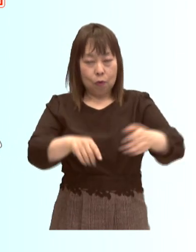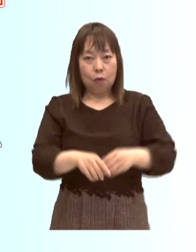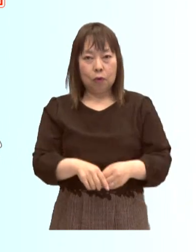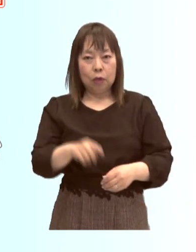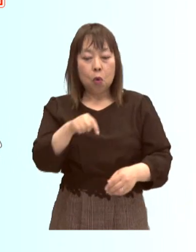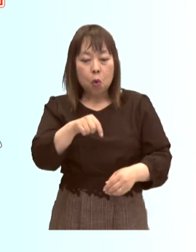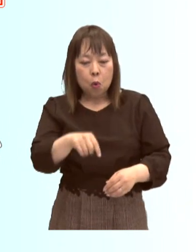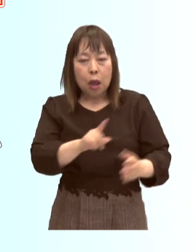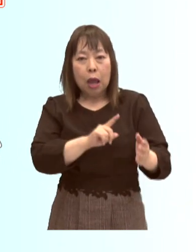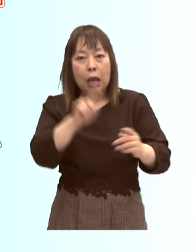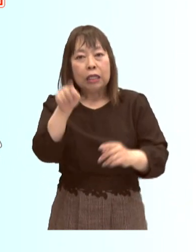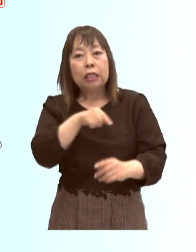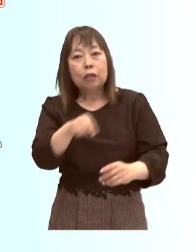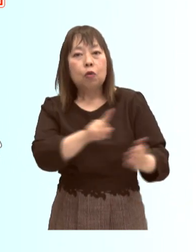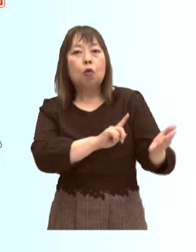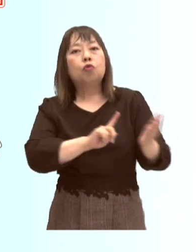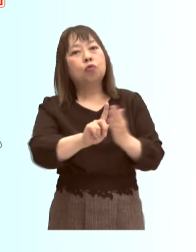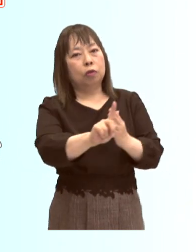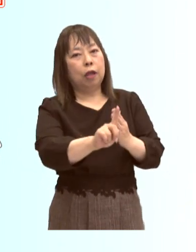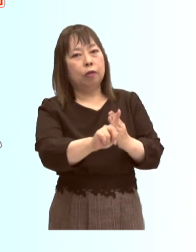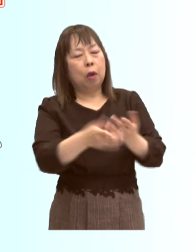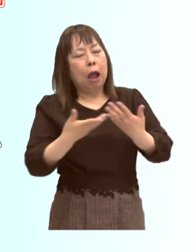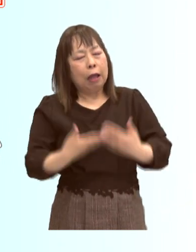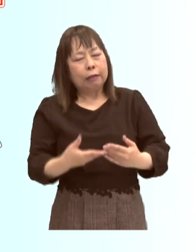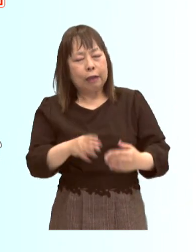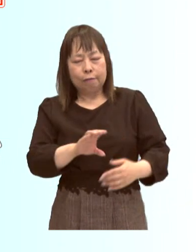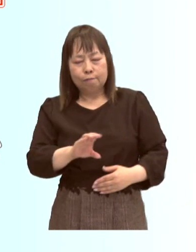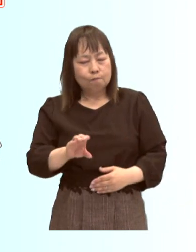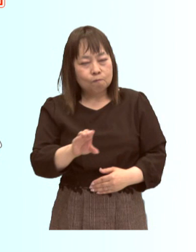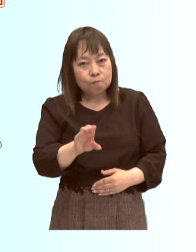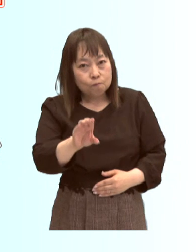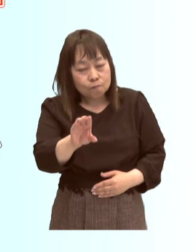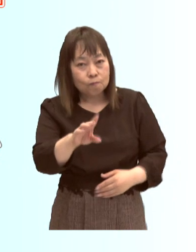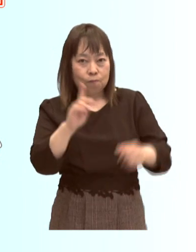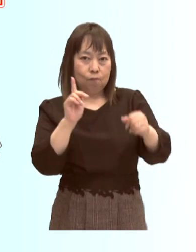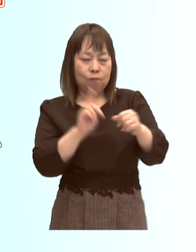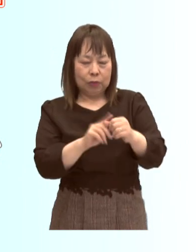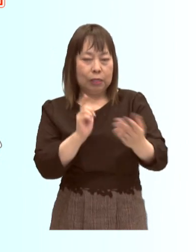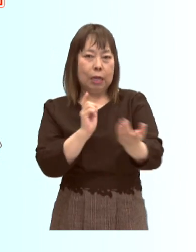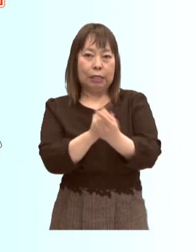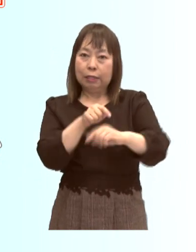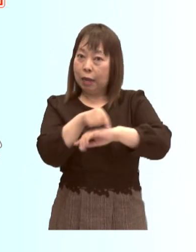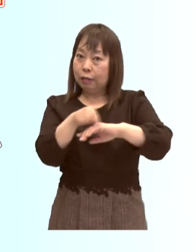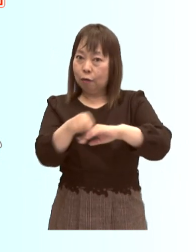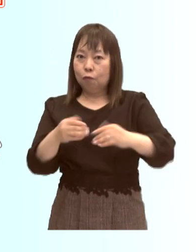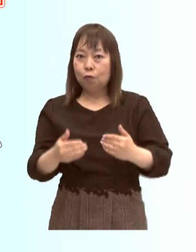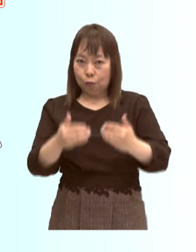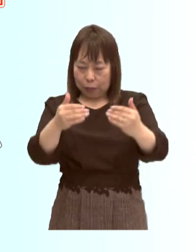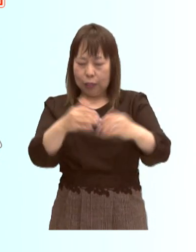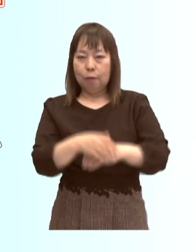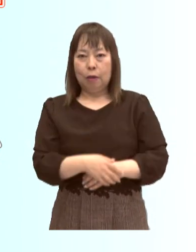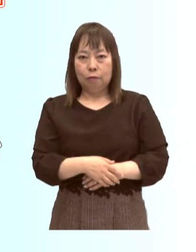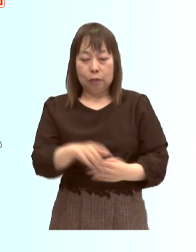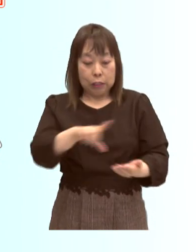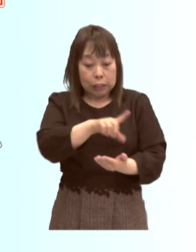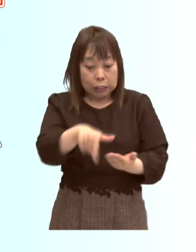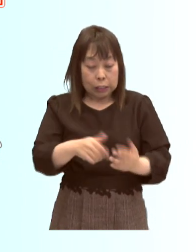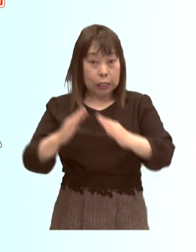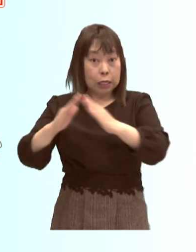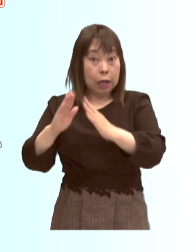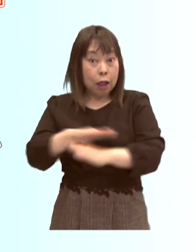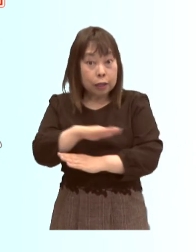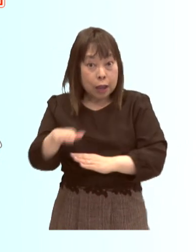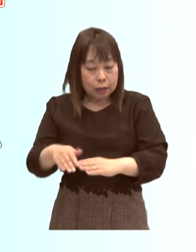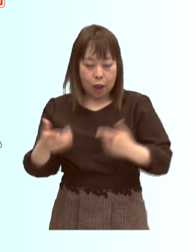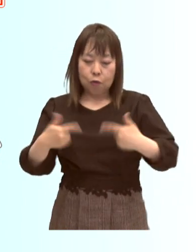の安全安心な通行空間を目指して対策を進めています。地域や家庭で日頃から